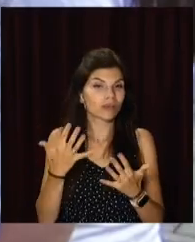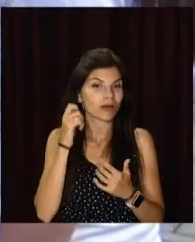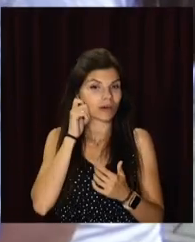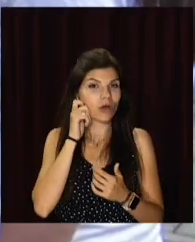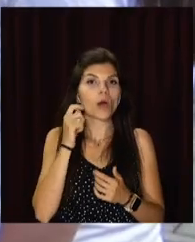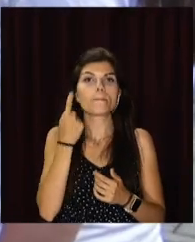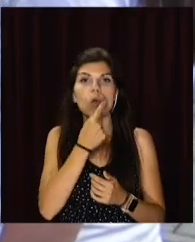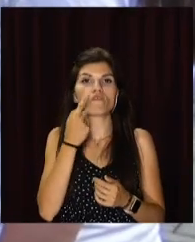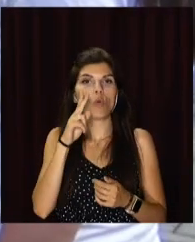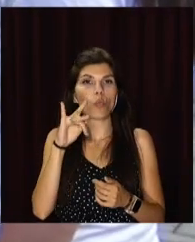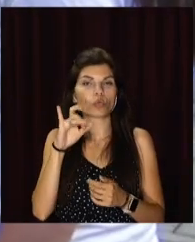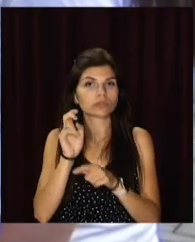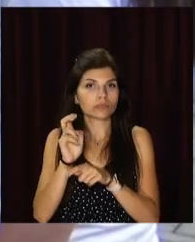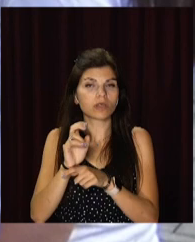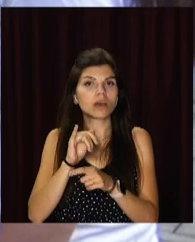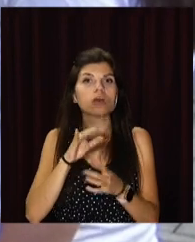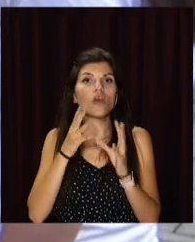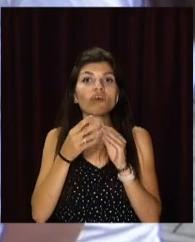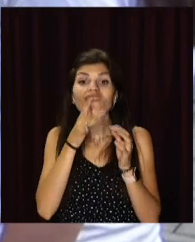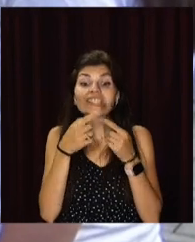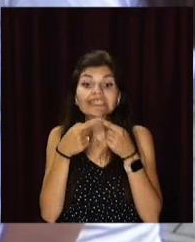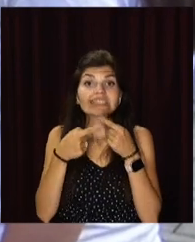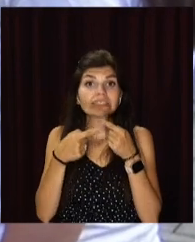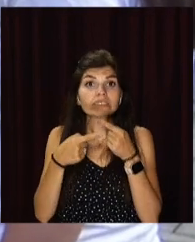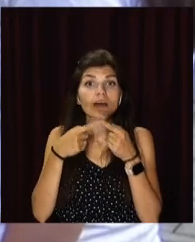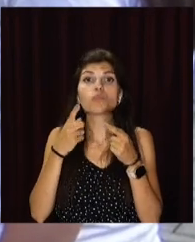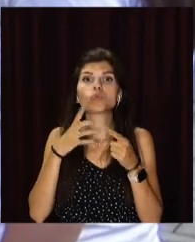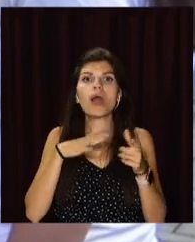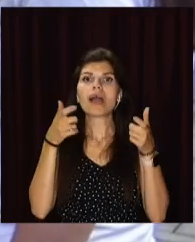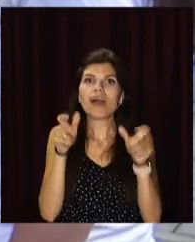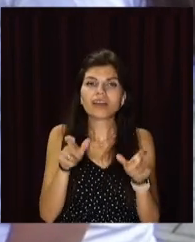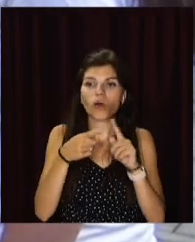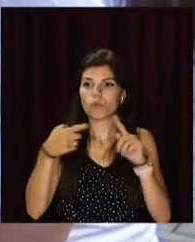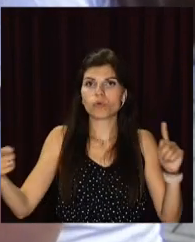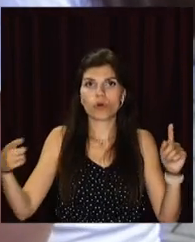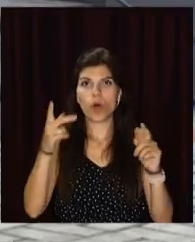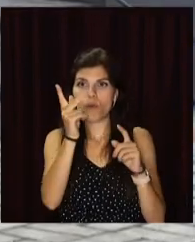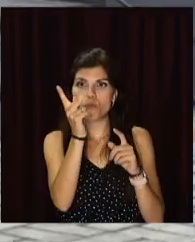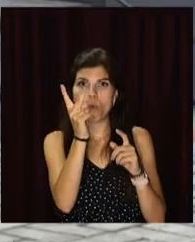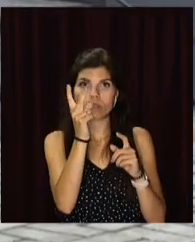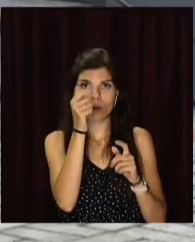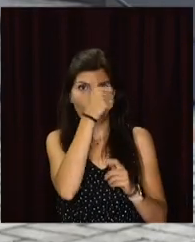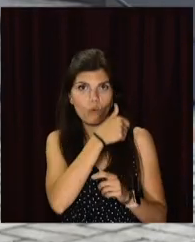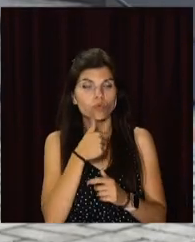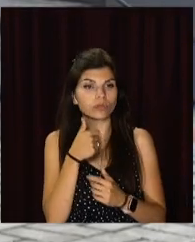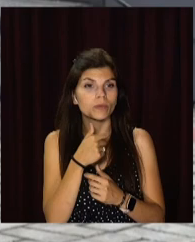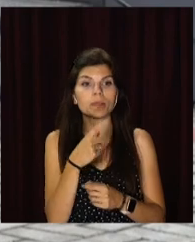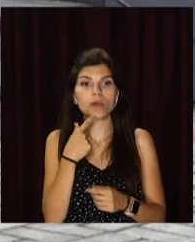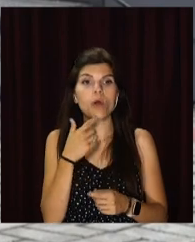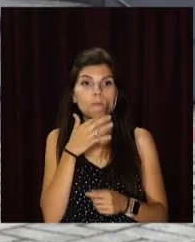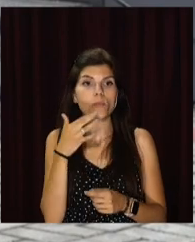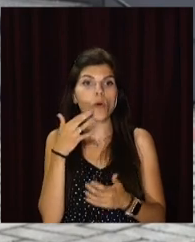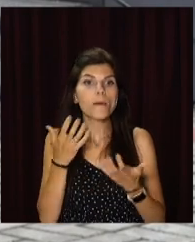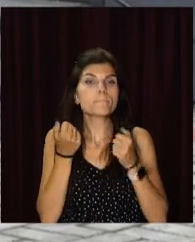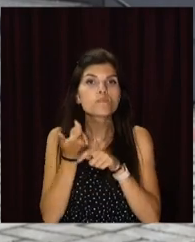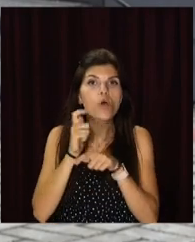років мовні курси. І все це в умовах дистанційки, під знаком якої пройшли останні півтора роки. Багато більше ти можеш